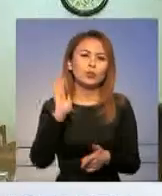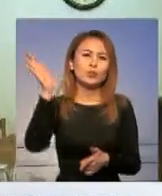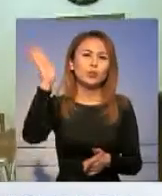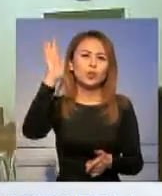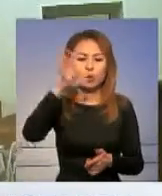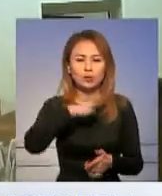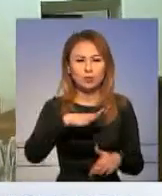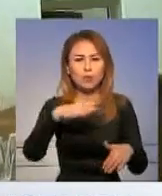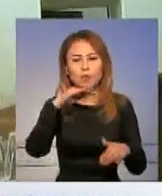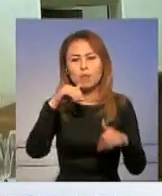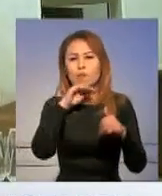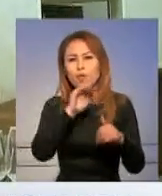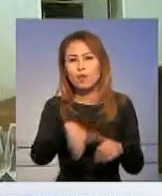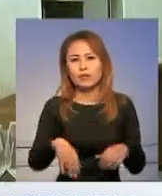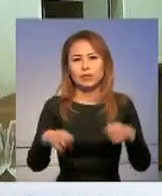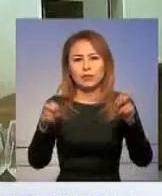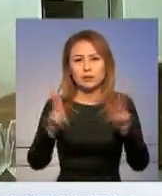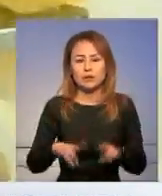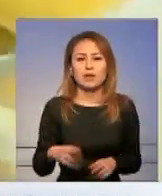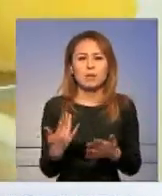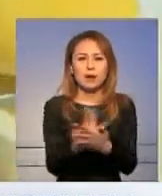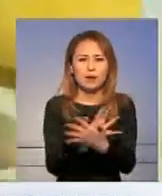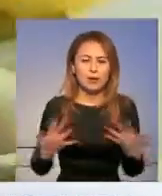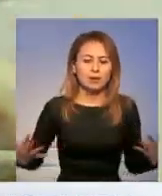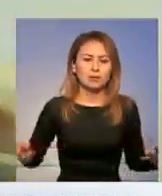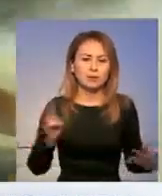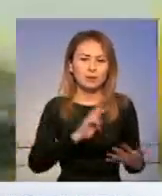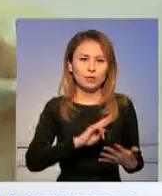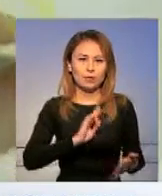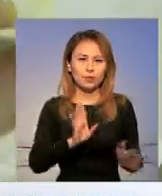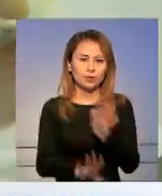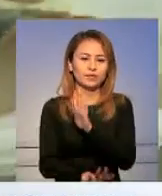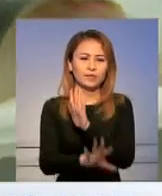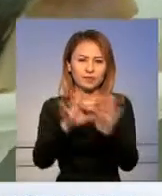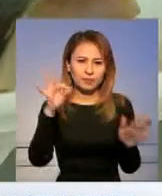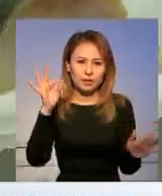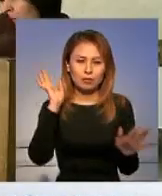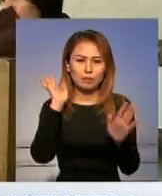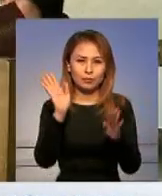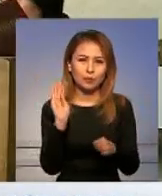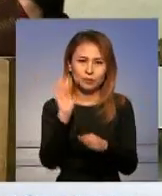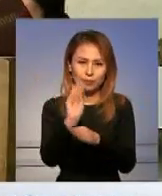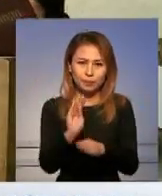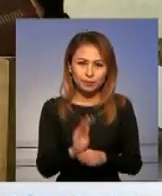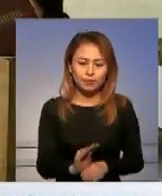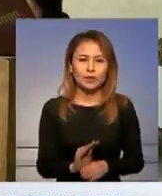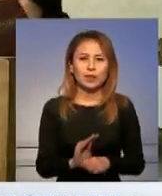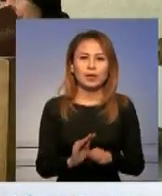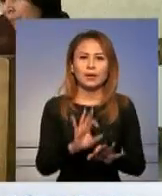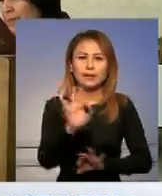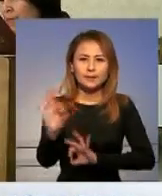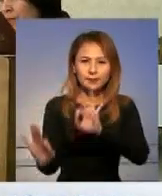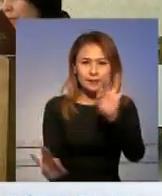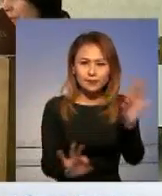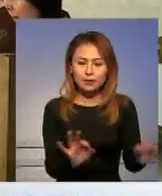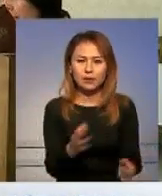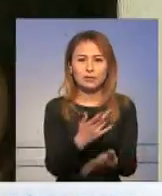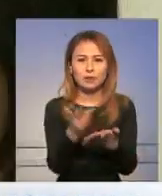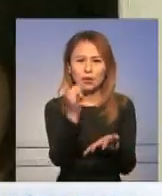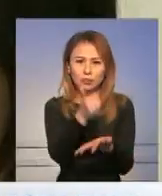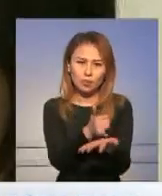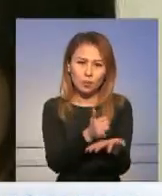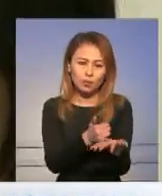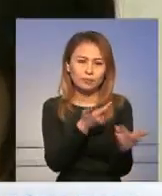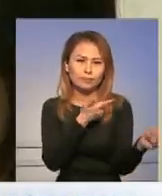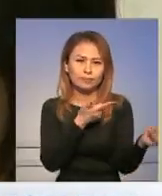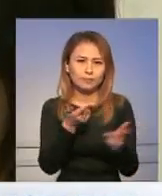кәсіби иелерінің біліктілігі 14 құзыреттілік бойынша анықталмақ. Биыл олардың қатарына графикалық дизайн және токерлық